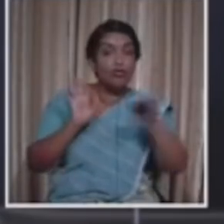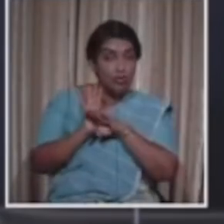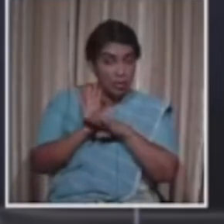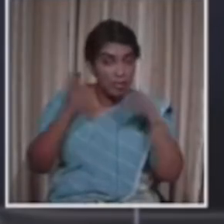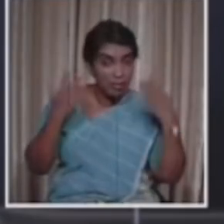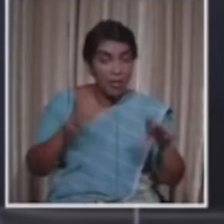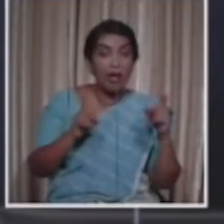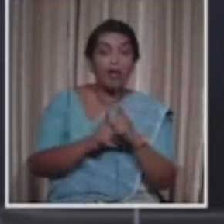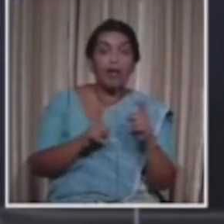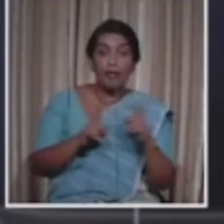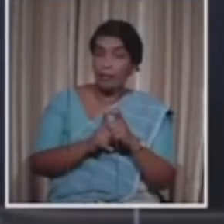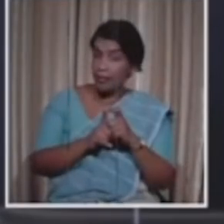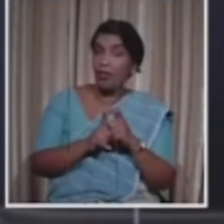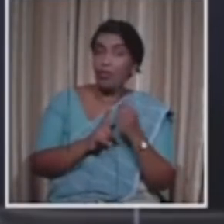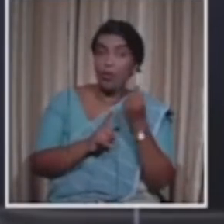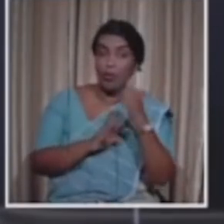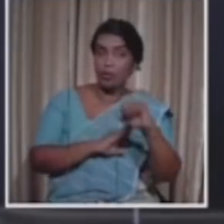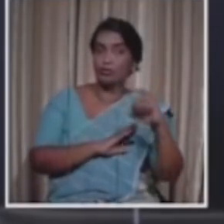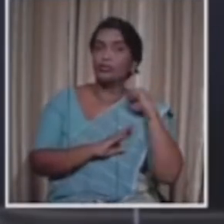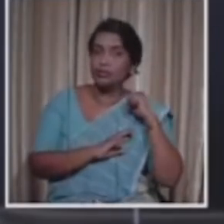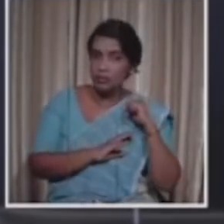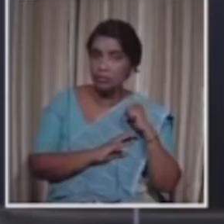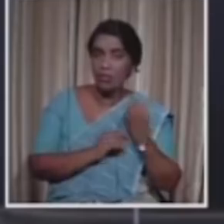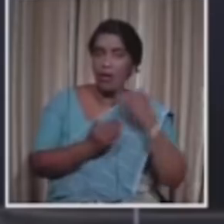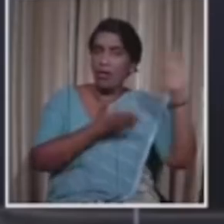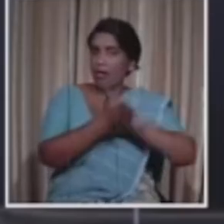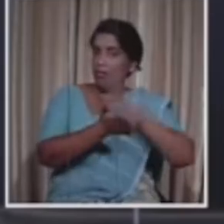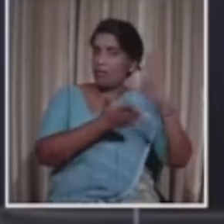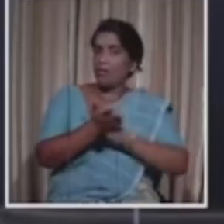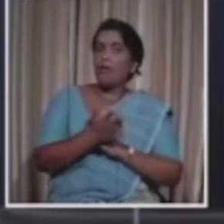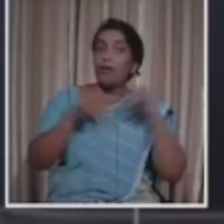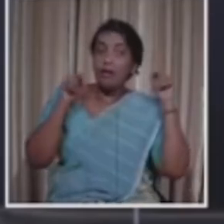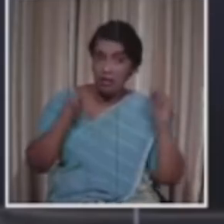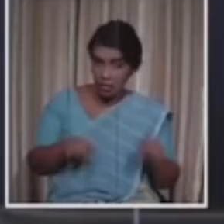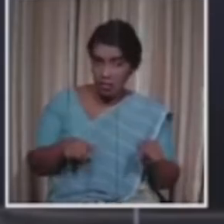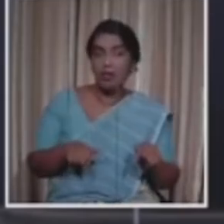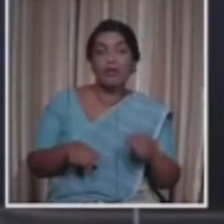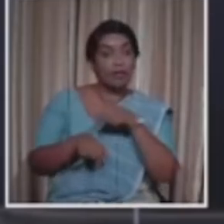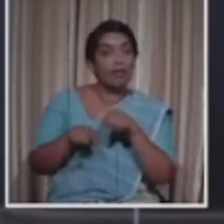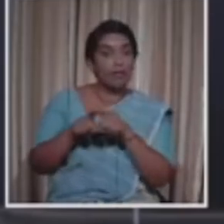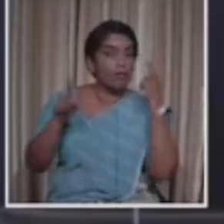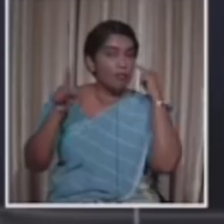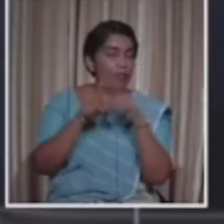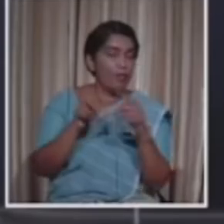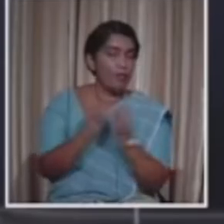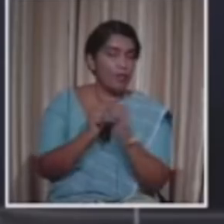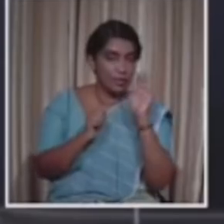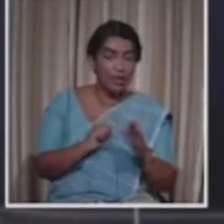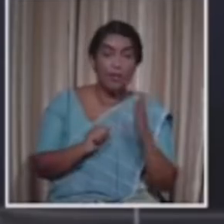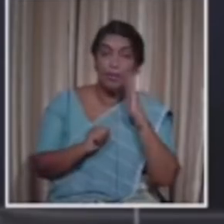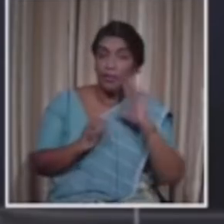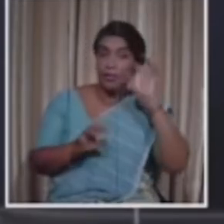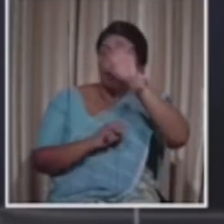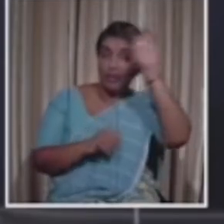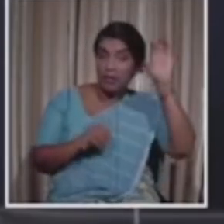පස්සේ අපේ ඩොලර එක රුපියල ශක්තිමත් වුණා අපිට ආධාර ලැබුණා ඒ නිසා අද මෙන්න මෙතෙන්ට අපි යන්න ඕනේ විදේශ රටවල